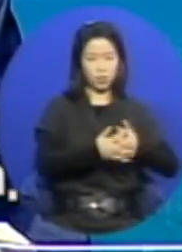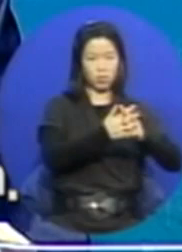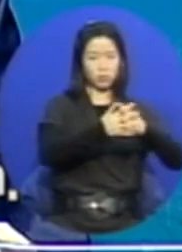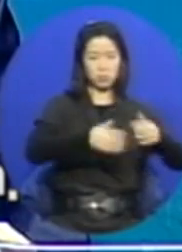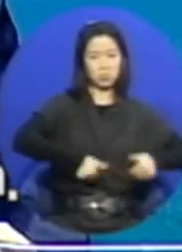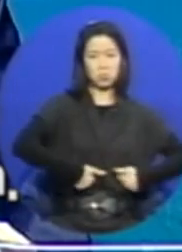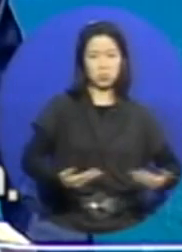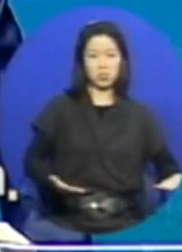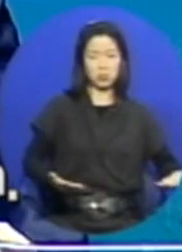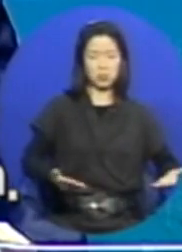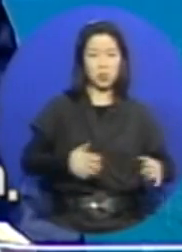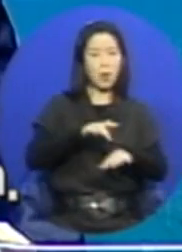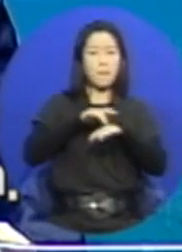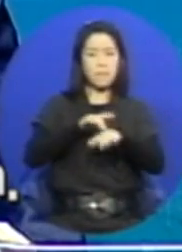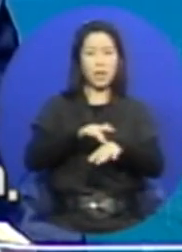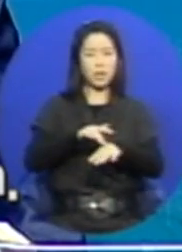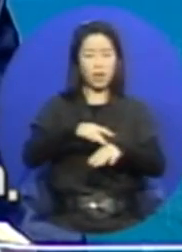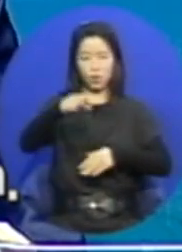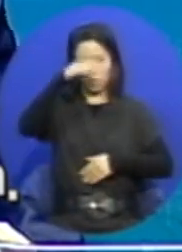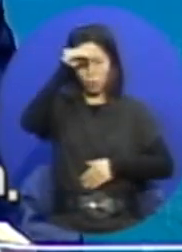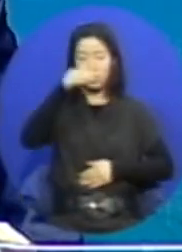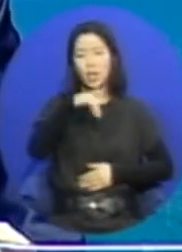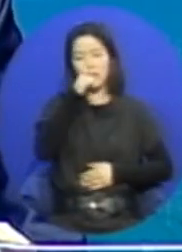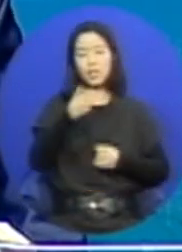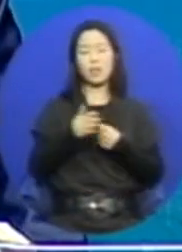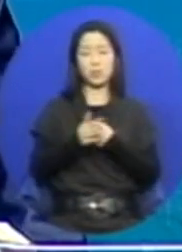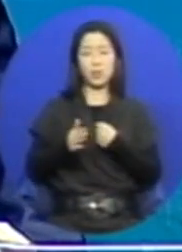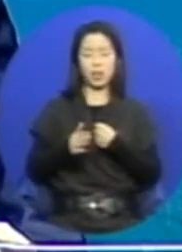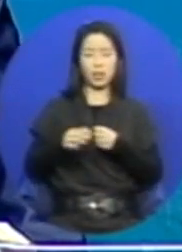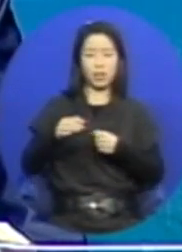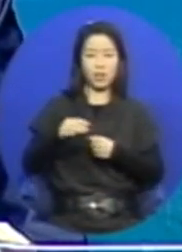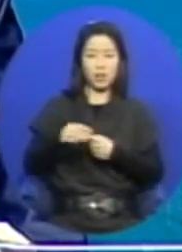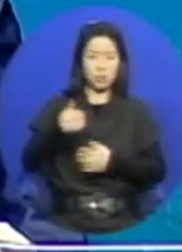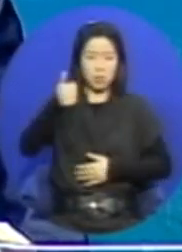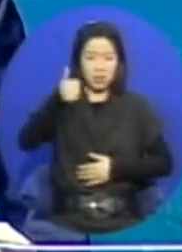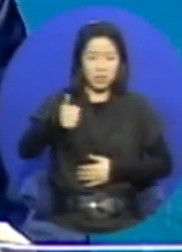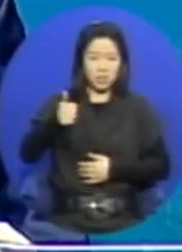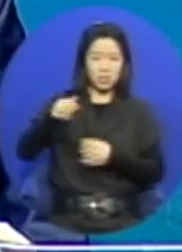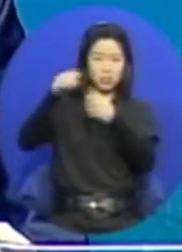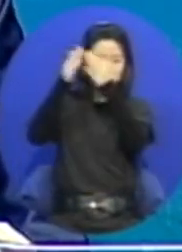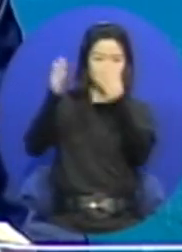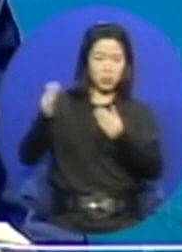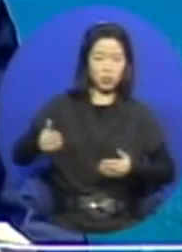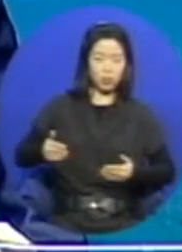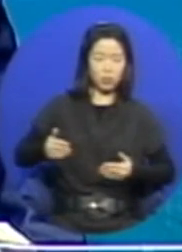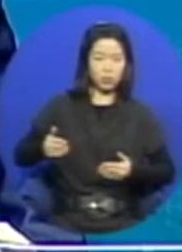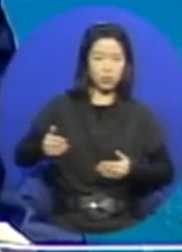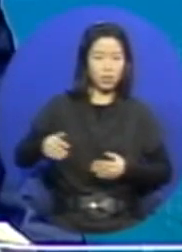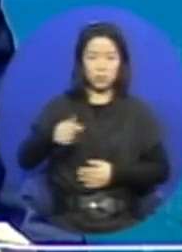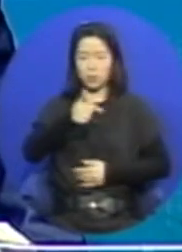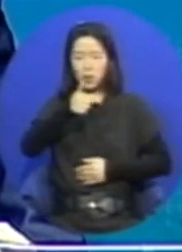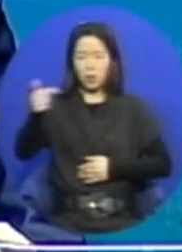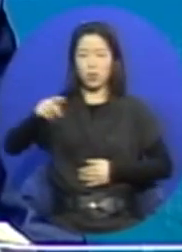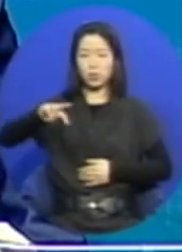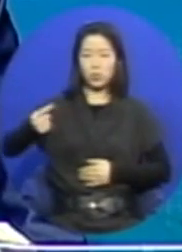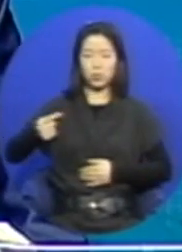그건 마귀도 얼마든지 흉내내니까. 신상 아무리 커봐야 결국 사람이 깎아 만든 것밖에 안